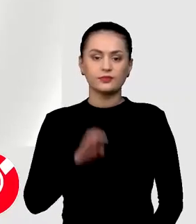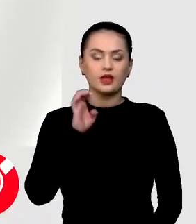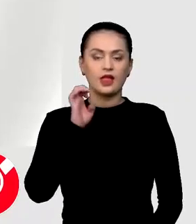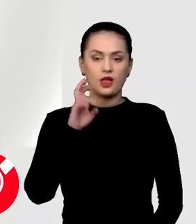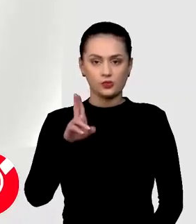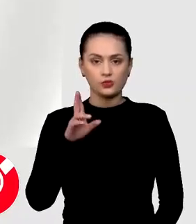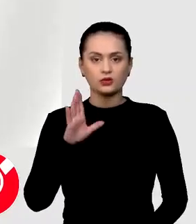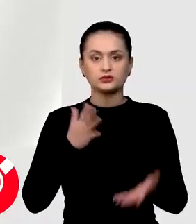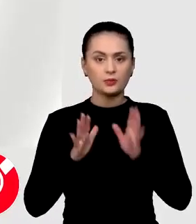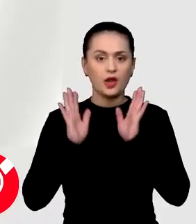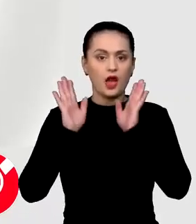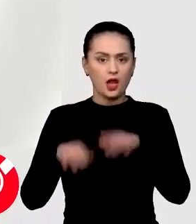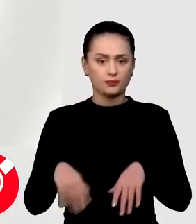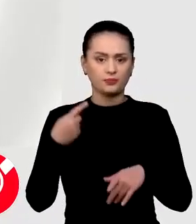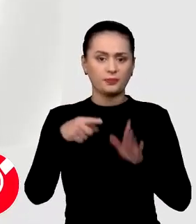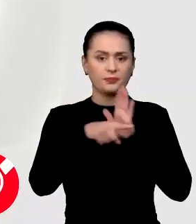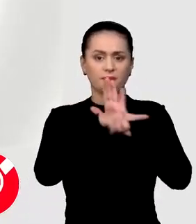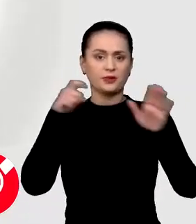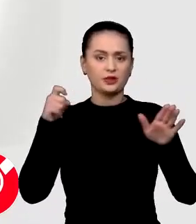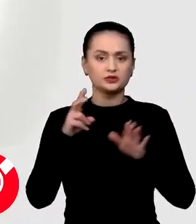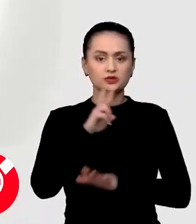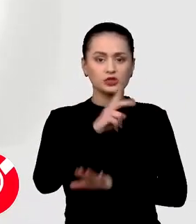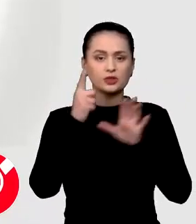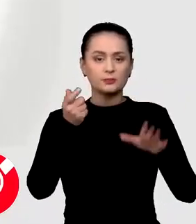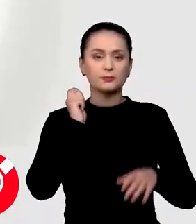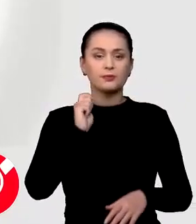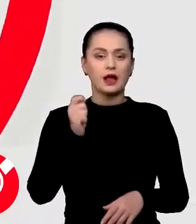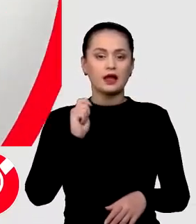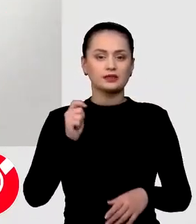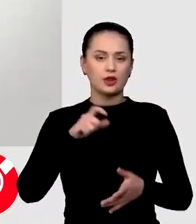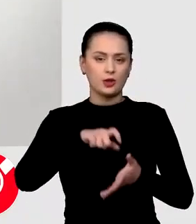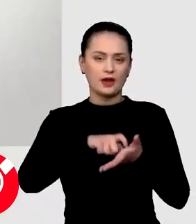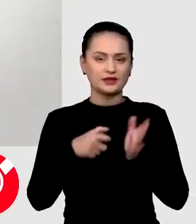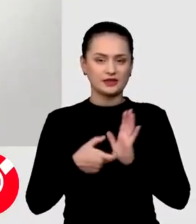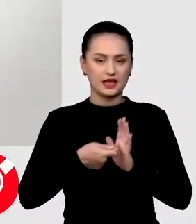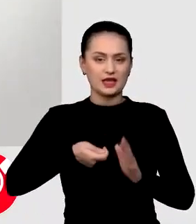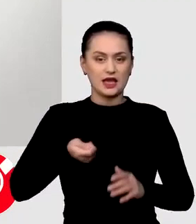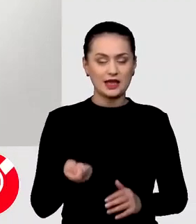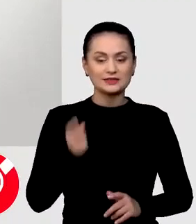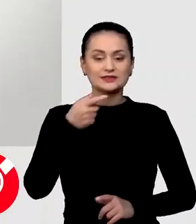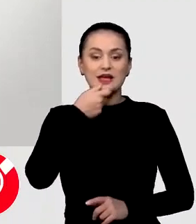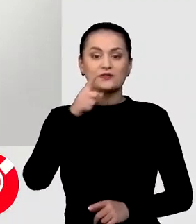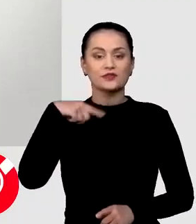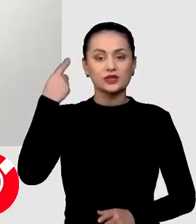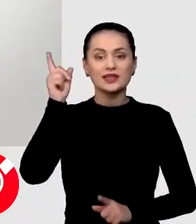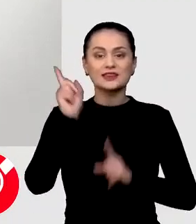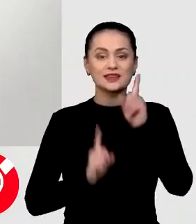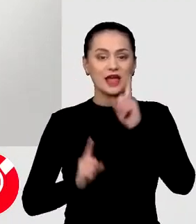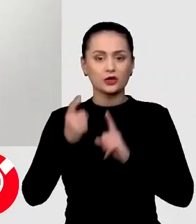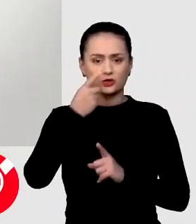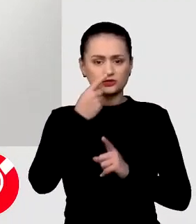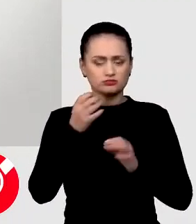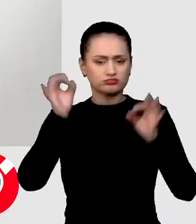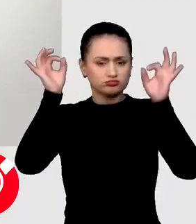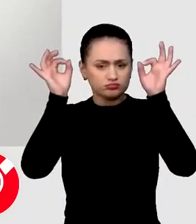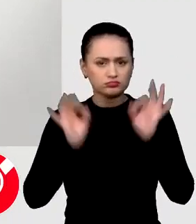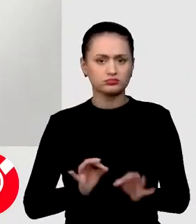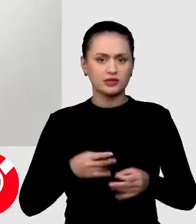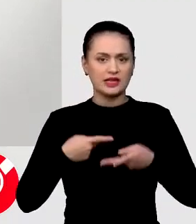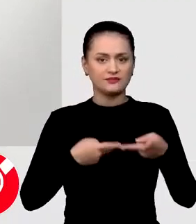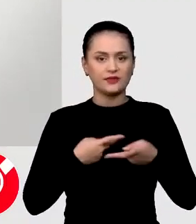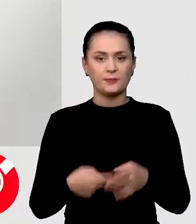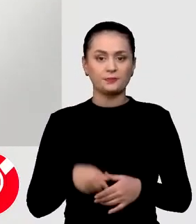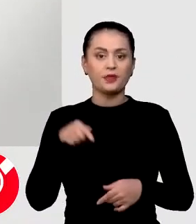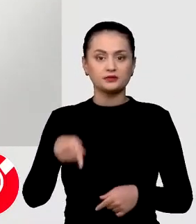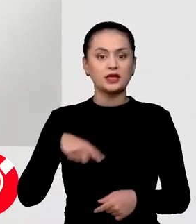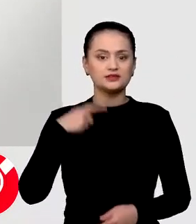Uniunea Europeană s-ar putea confrunta cu un deficit de 27 de miliarde de metri cub de gaze anul viitor, dacă Rusia reduce